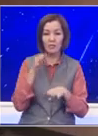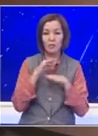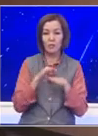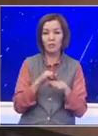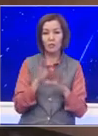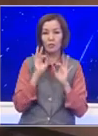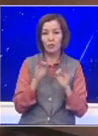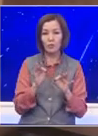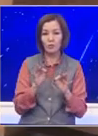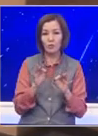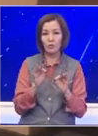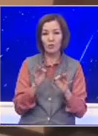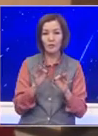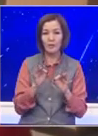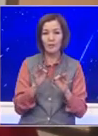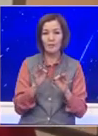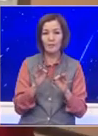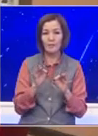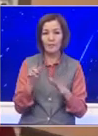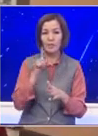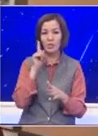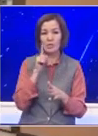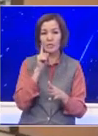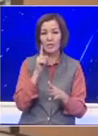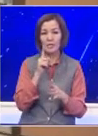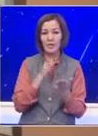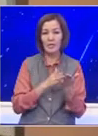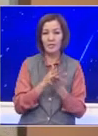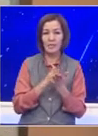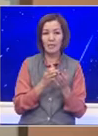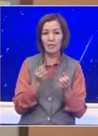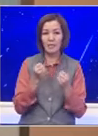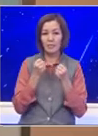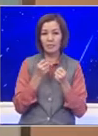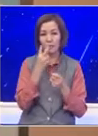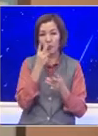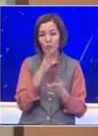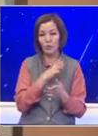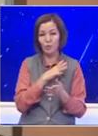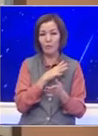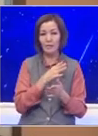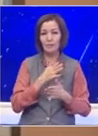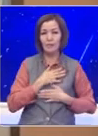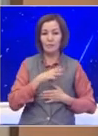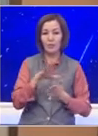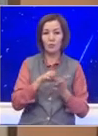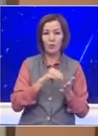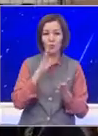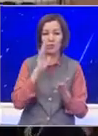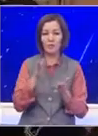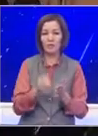ойлаймыз. Ауыл-ауылда ауылдың жастары осы ардагер спортсмендерді көріп бізден үлгі алады.